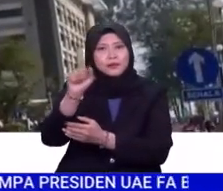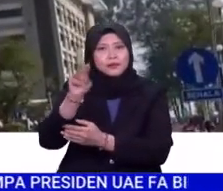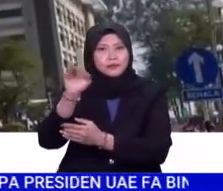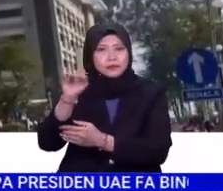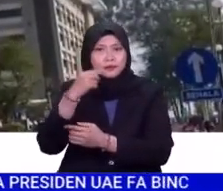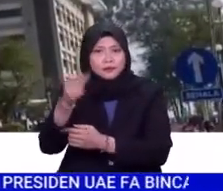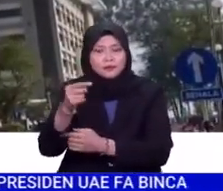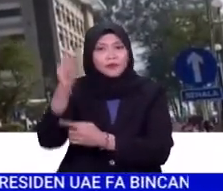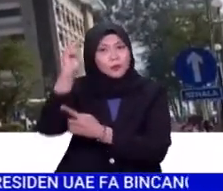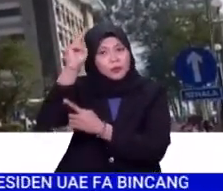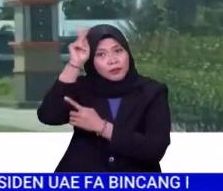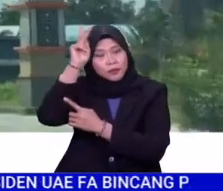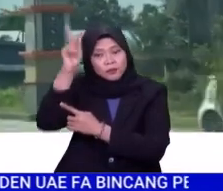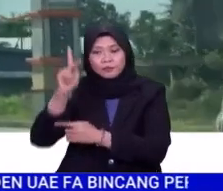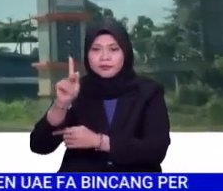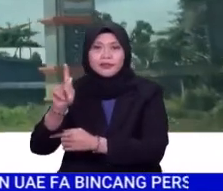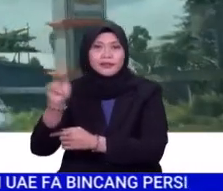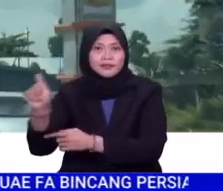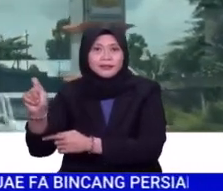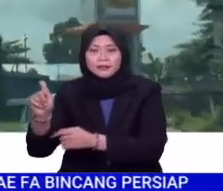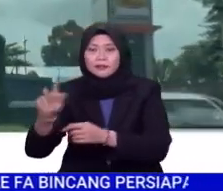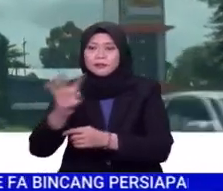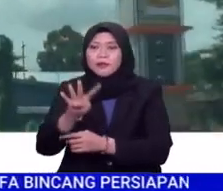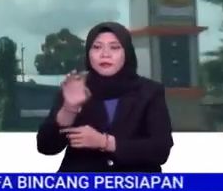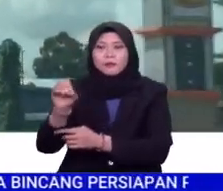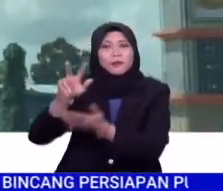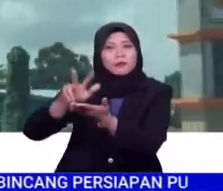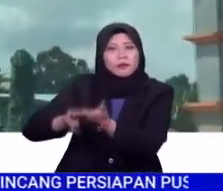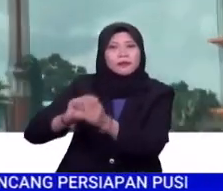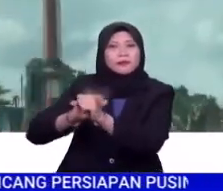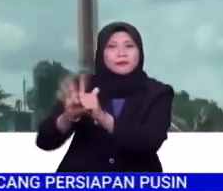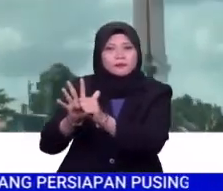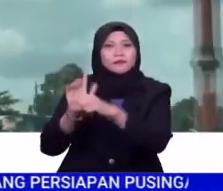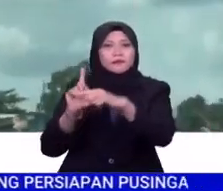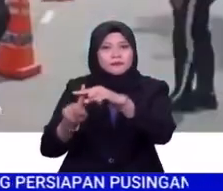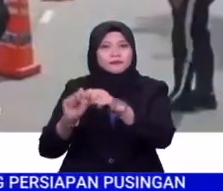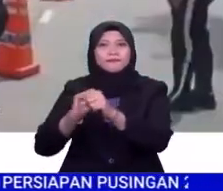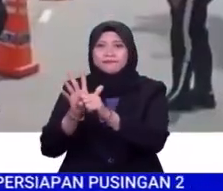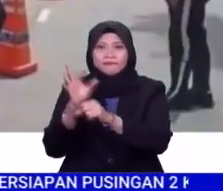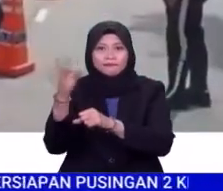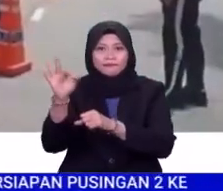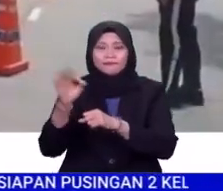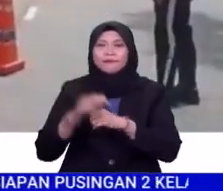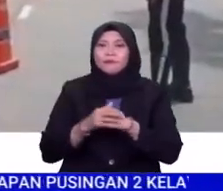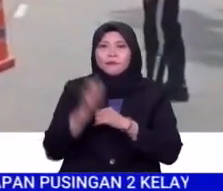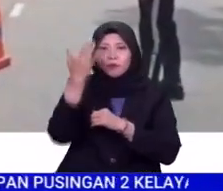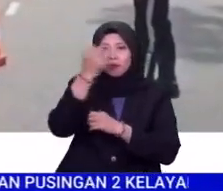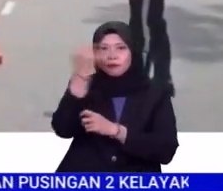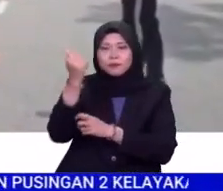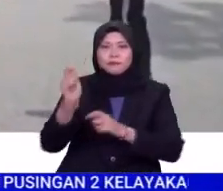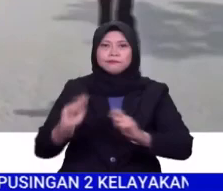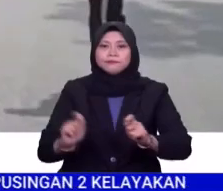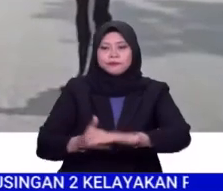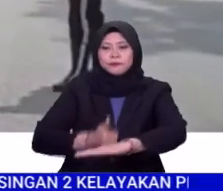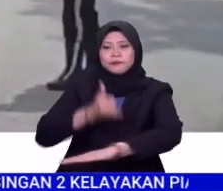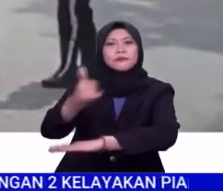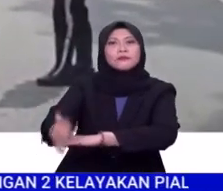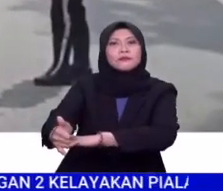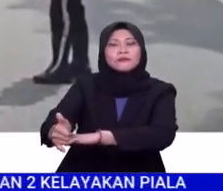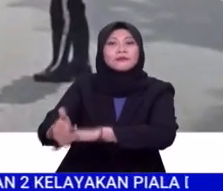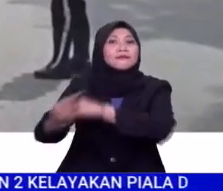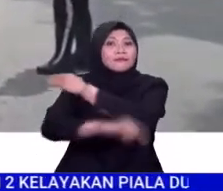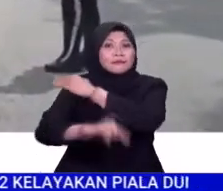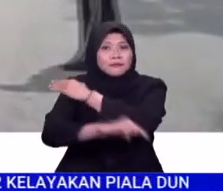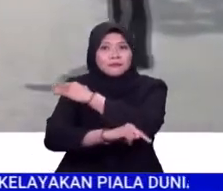Kuala Terengganu sahaja 40 individu disahkan positif COVID-19. Ekoran tindakan rentas negeri yang